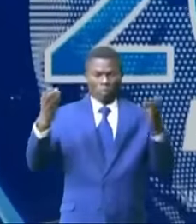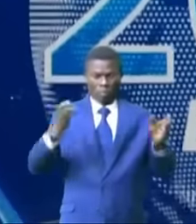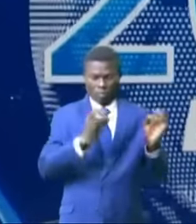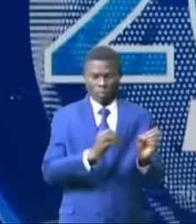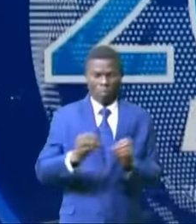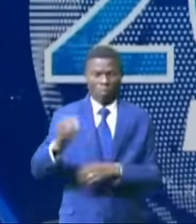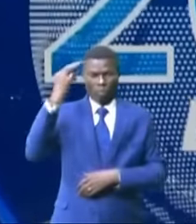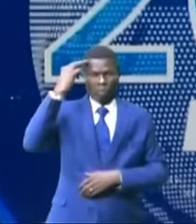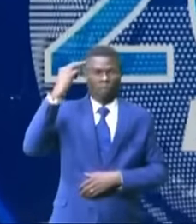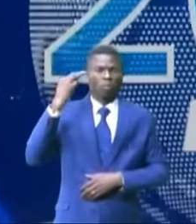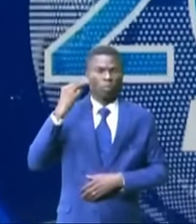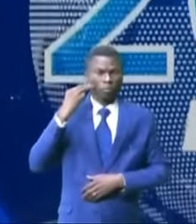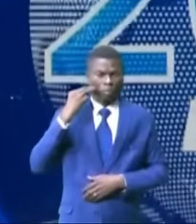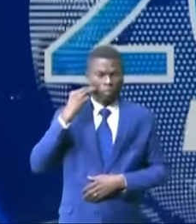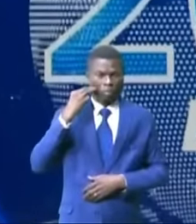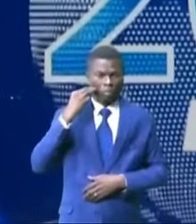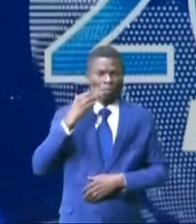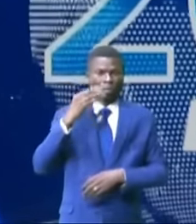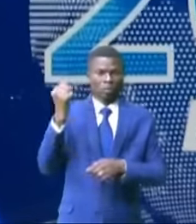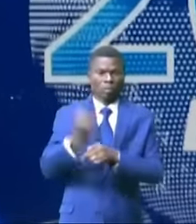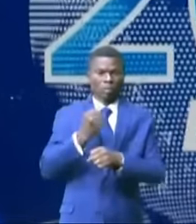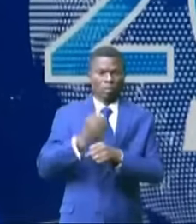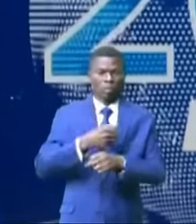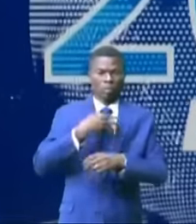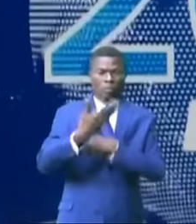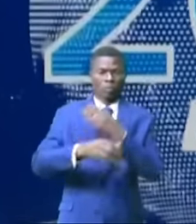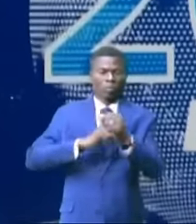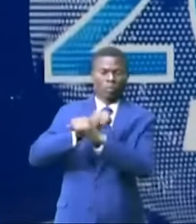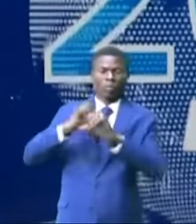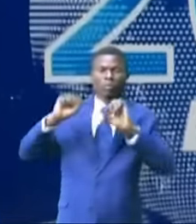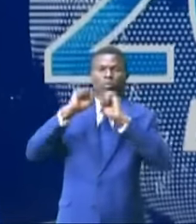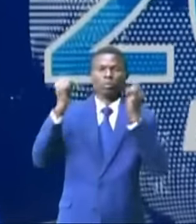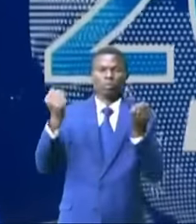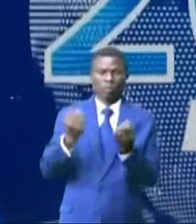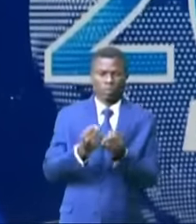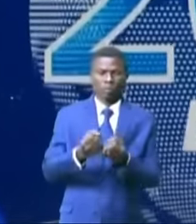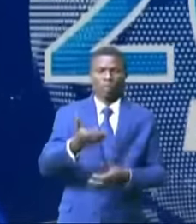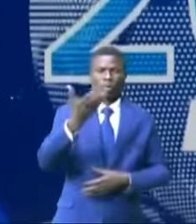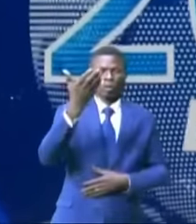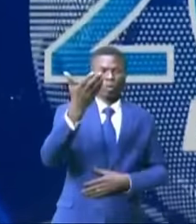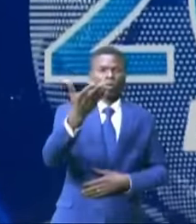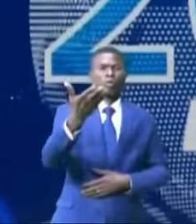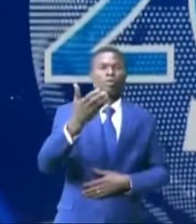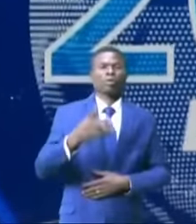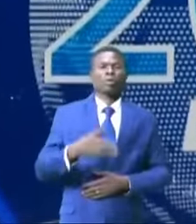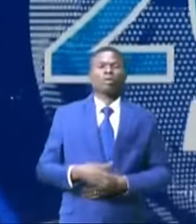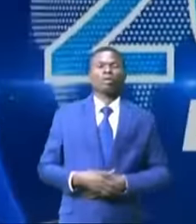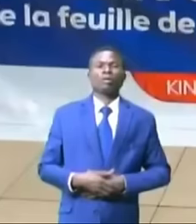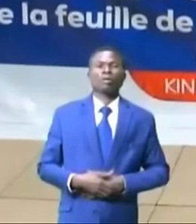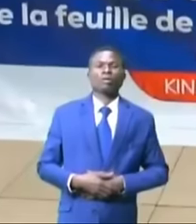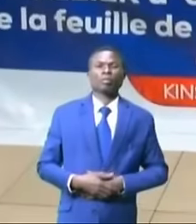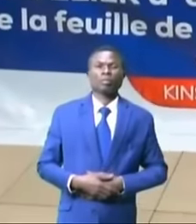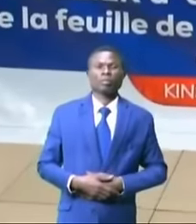présidée par la ministre de l'Emploi, Travail et Prévoyance sociale, Claudine Doucy. Willy Atunakov.